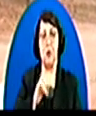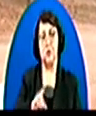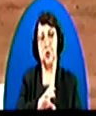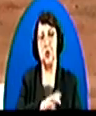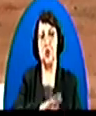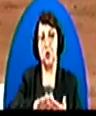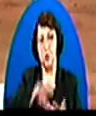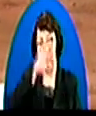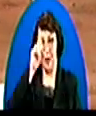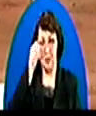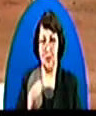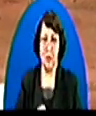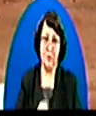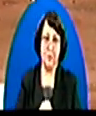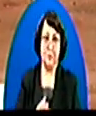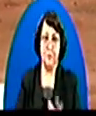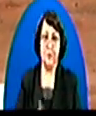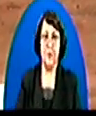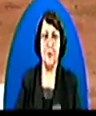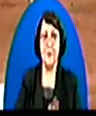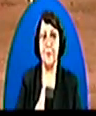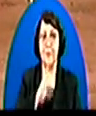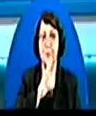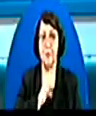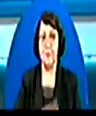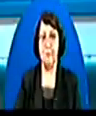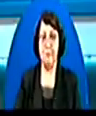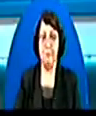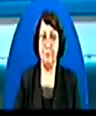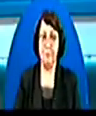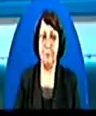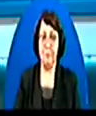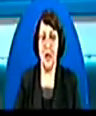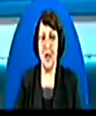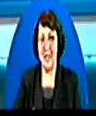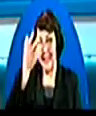станцын ажил хийгдэх юм а. Засгийн газраас Хинтээ аймаг